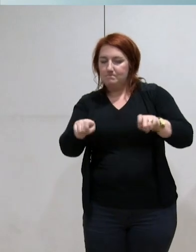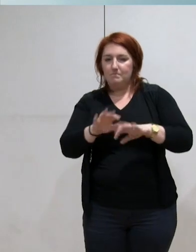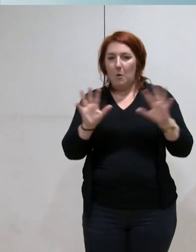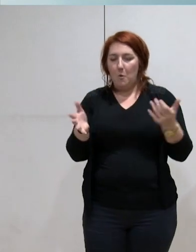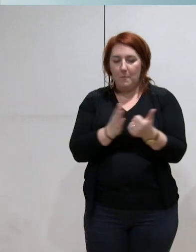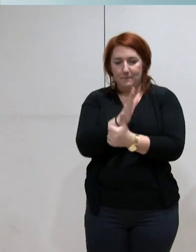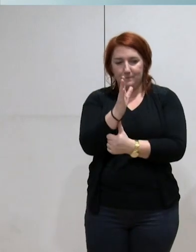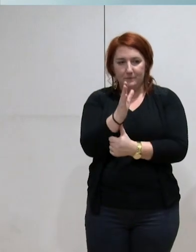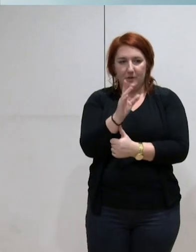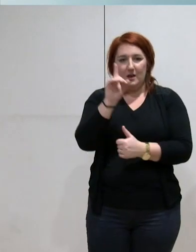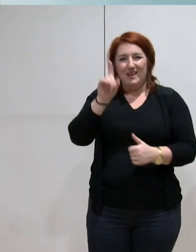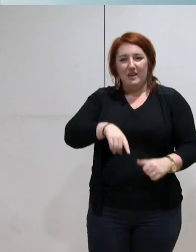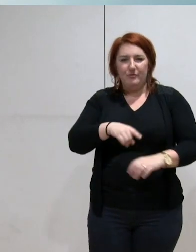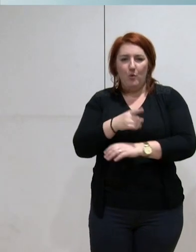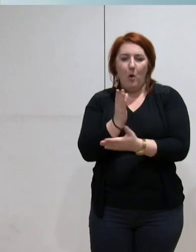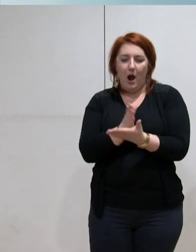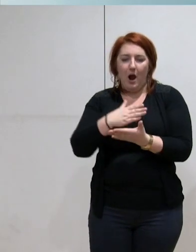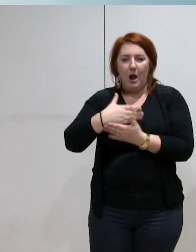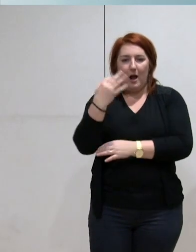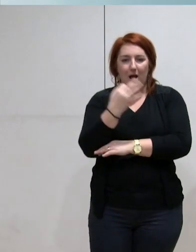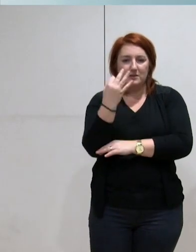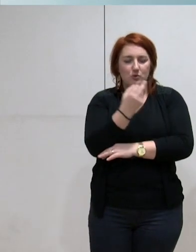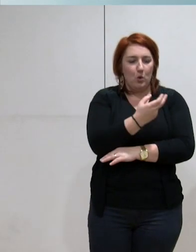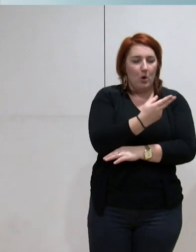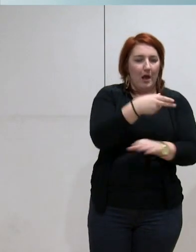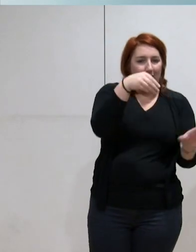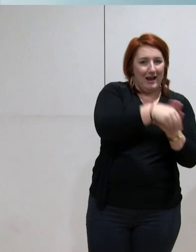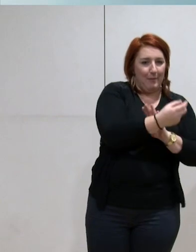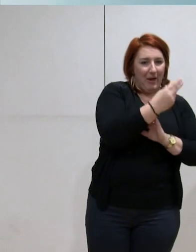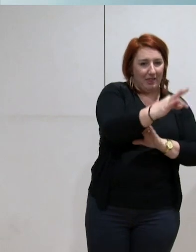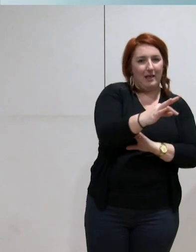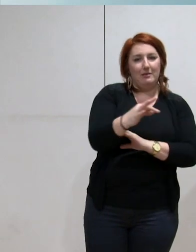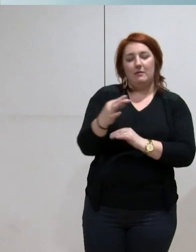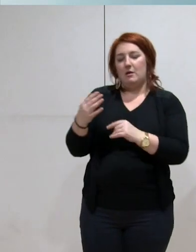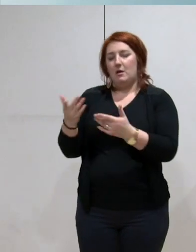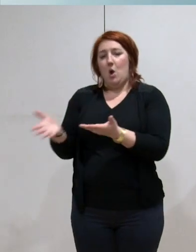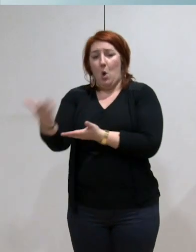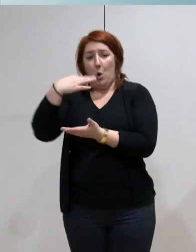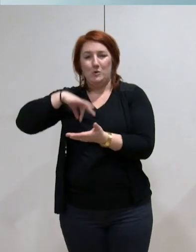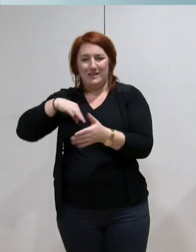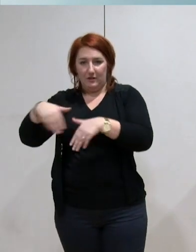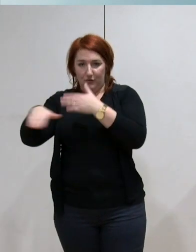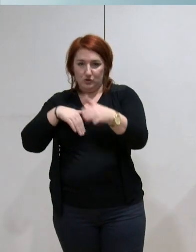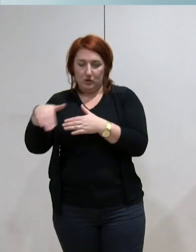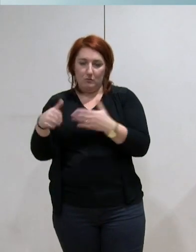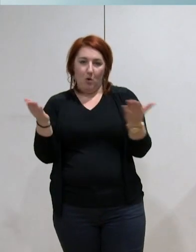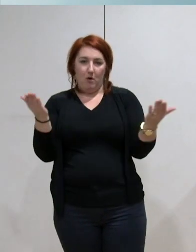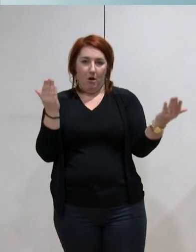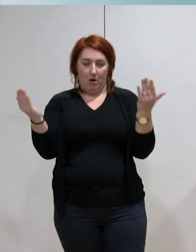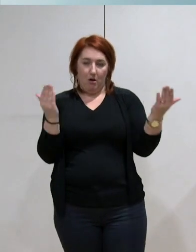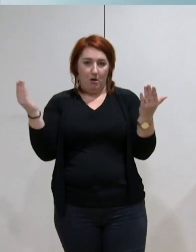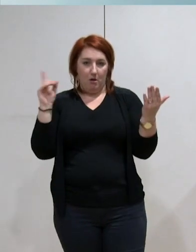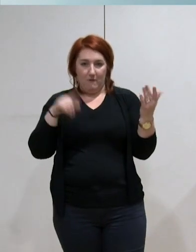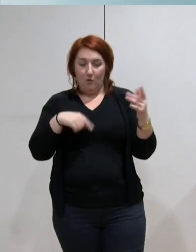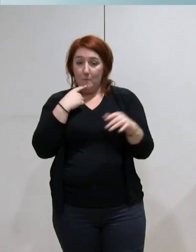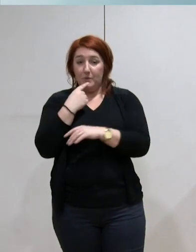ratio entre l'épargne net et les recettes de fonctionnement et ce ratio ne doit pas être supérieur à